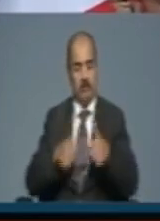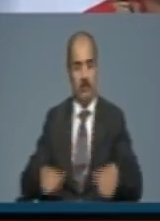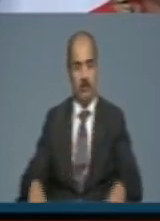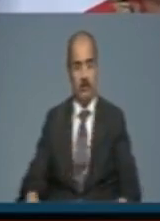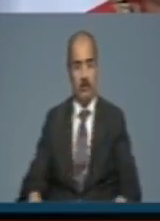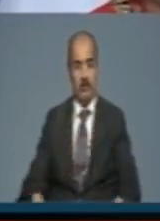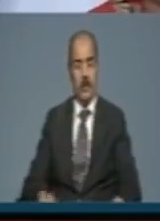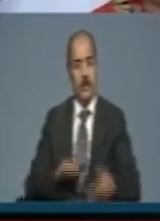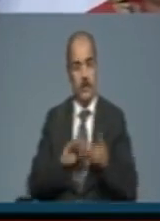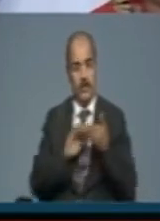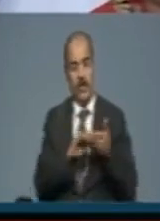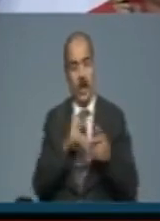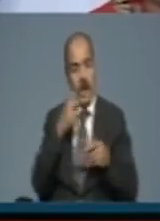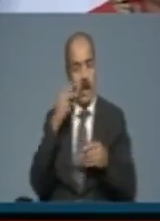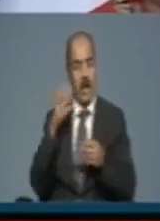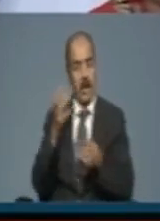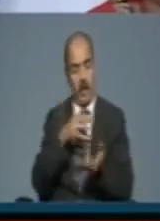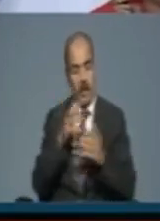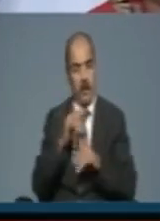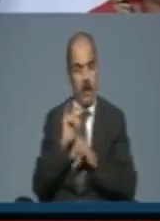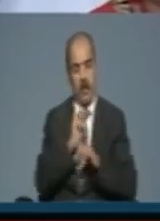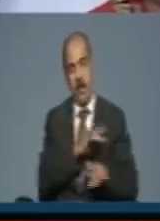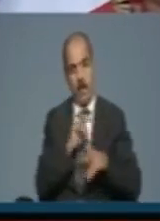بالمساعدات إيطاليا التي